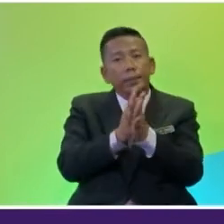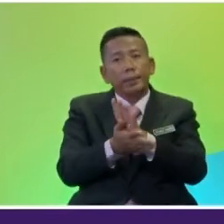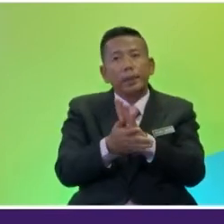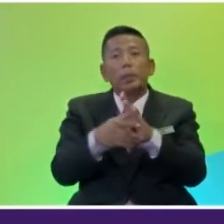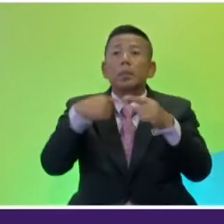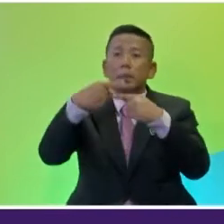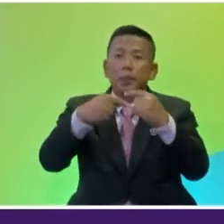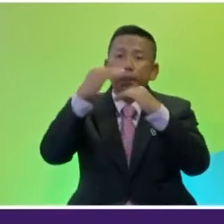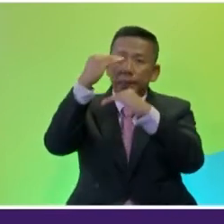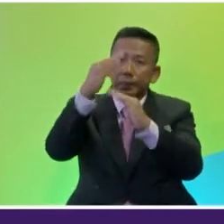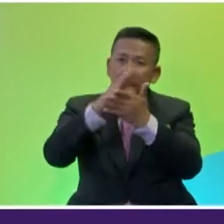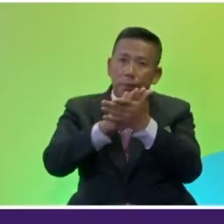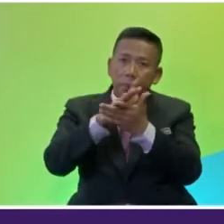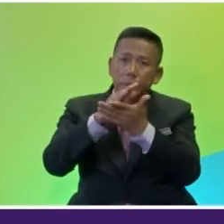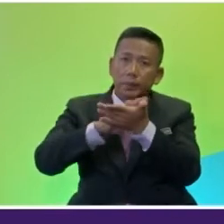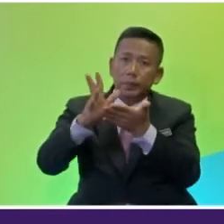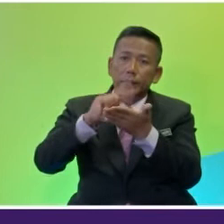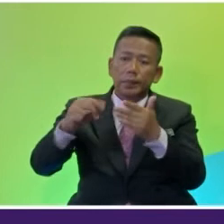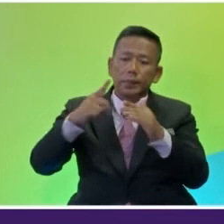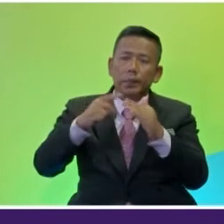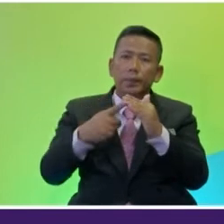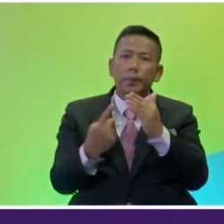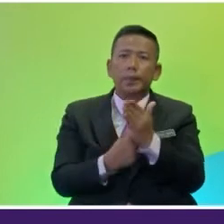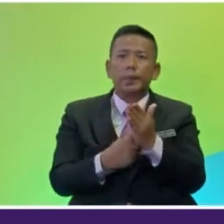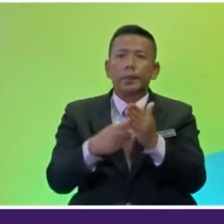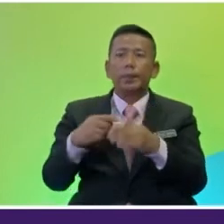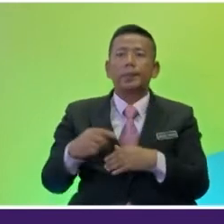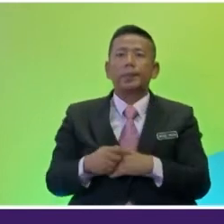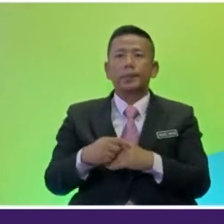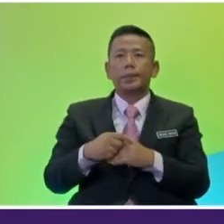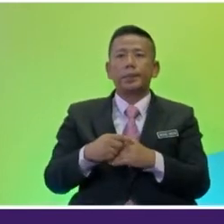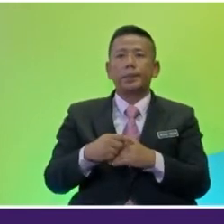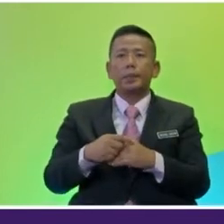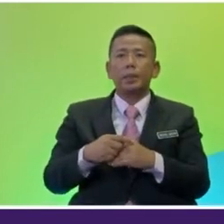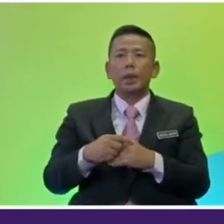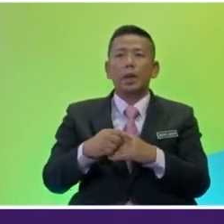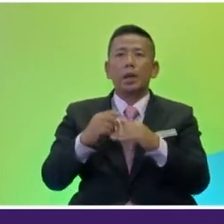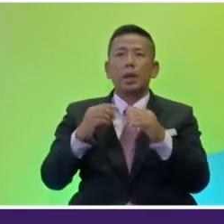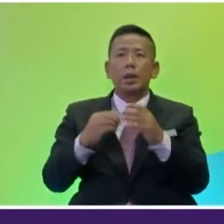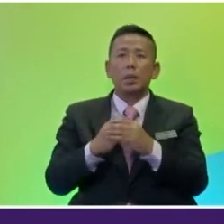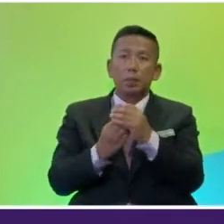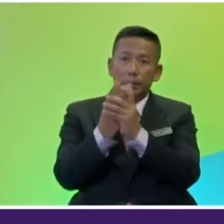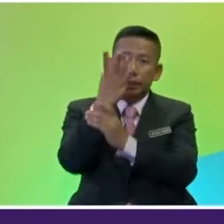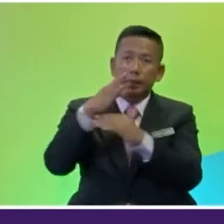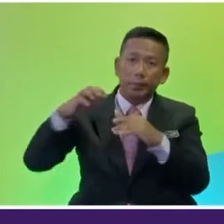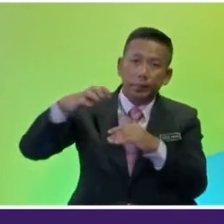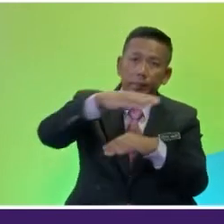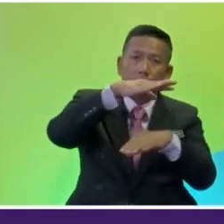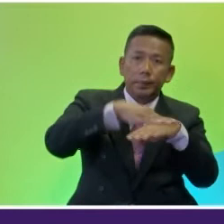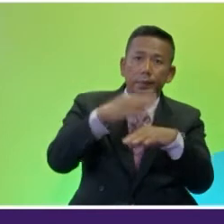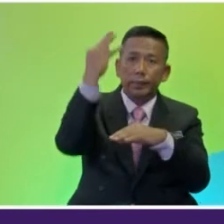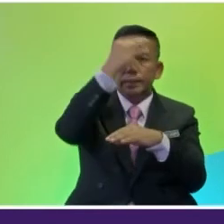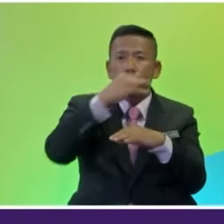kebersihan jari tangan yang mencoret permukaan agak-agak nutrien secara bertambah maka pertumbuhan bakteri pada permukaan